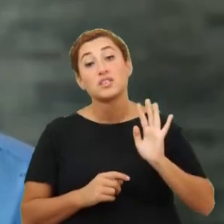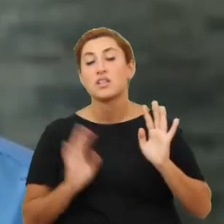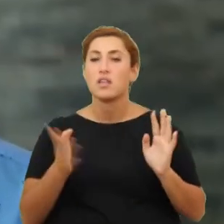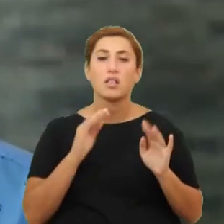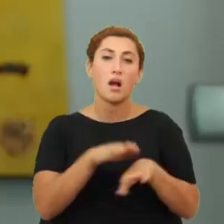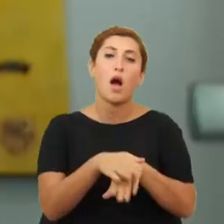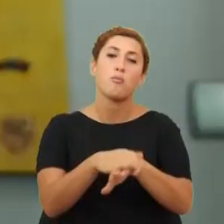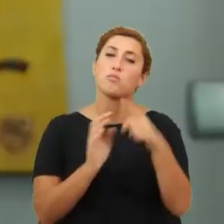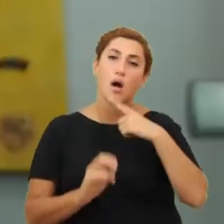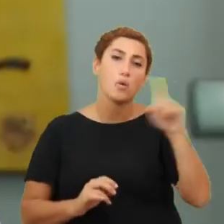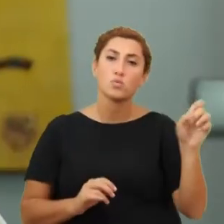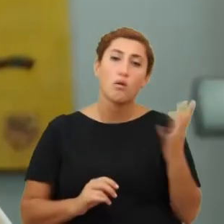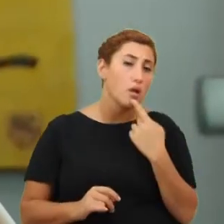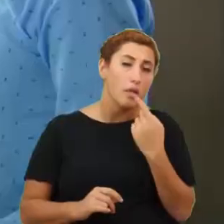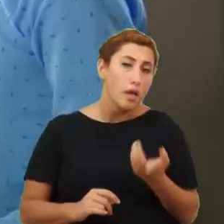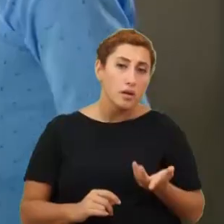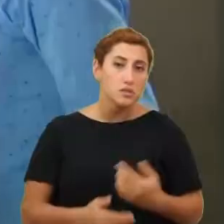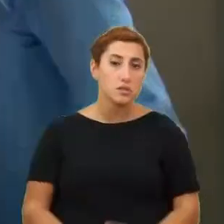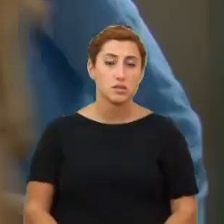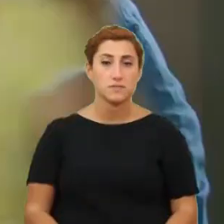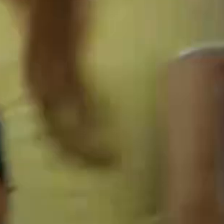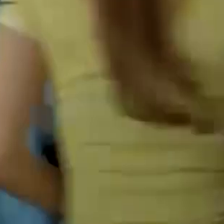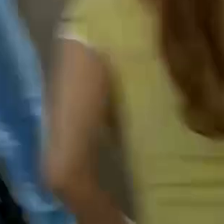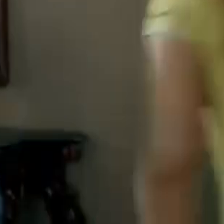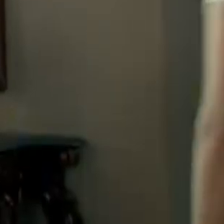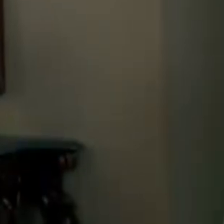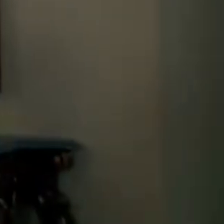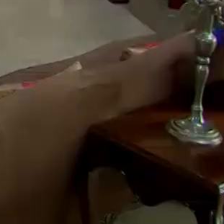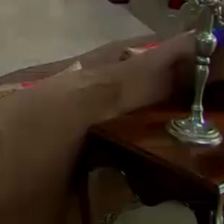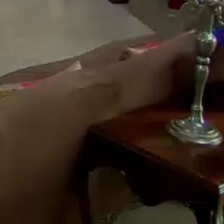Ya da kaplumbağalara sor, ha? Ne dersin?